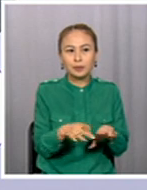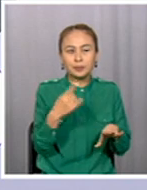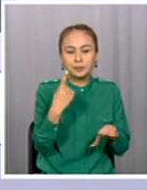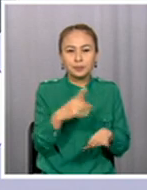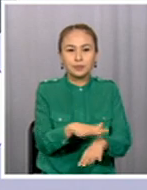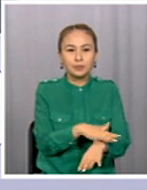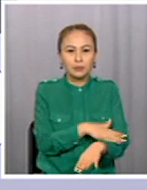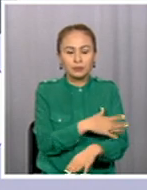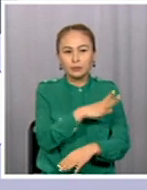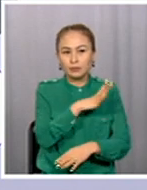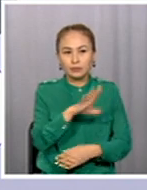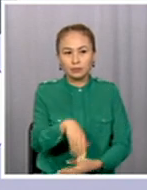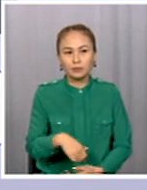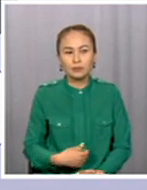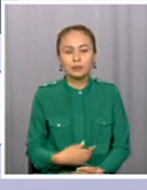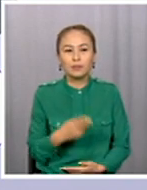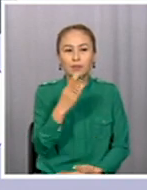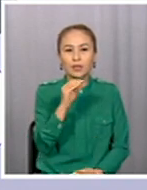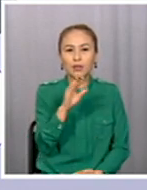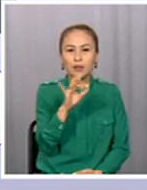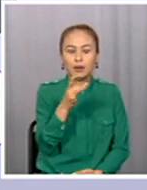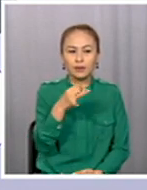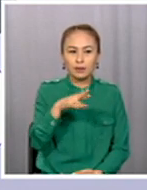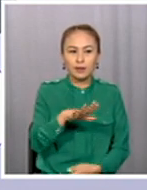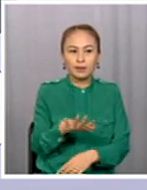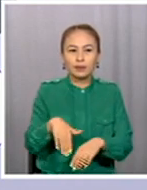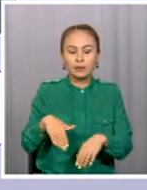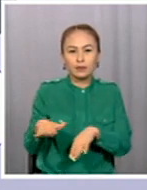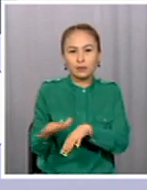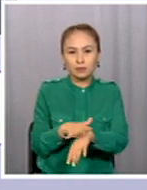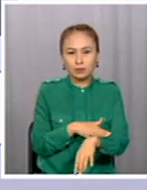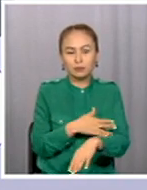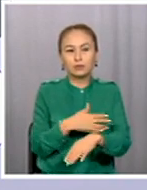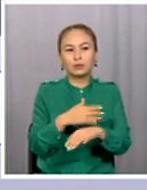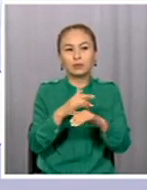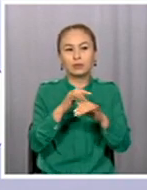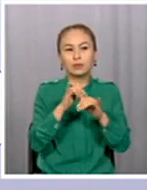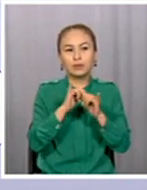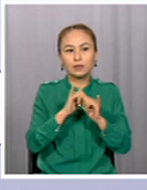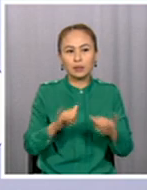ұзаққа бармады. Тетрархия жүйесі кейінірек ыдырап кетті.